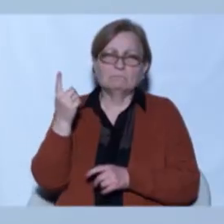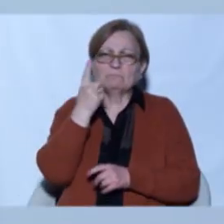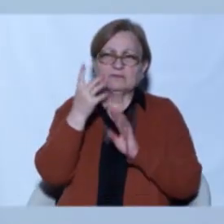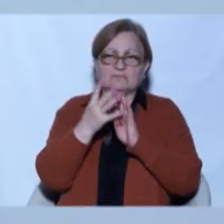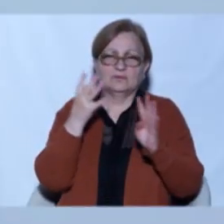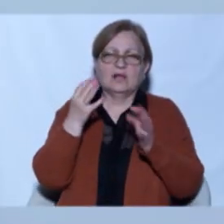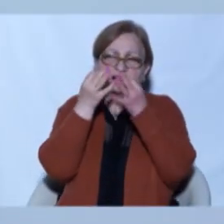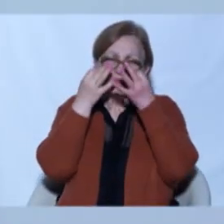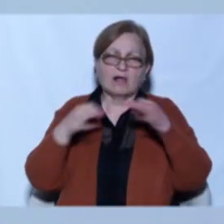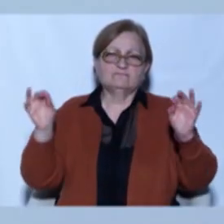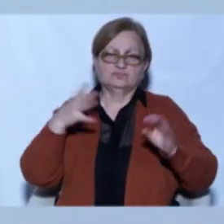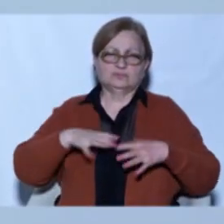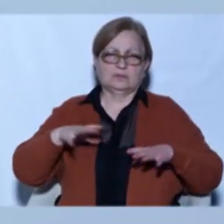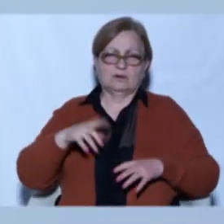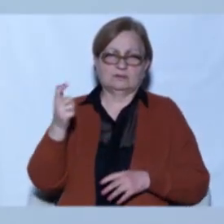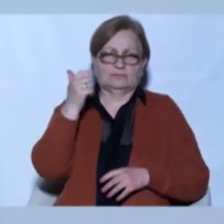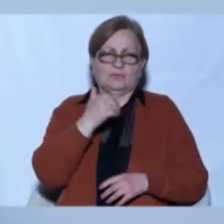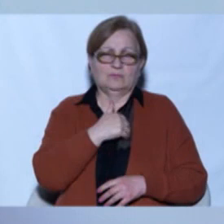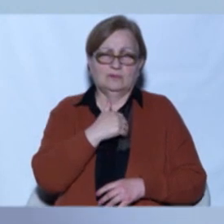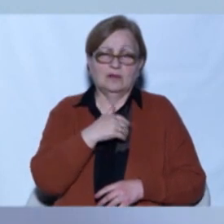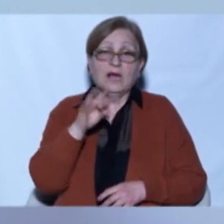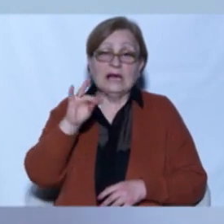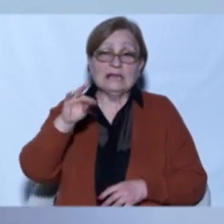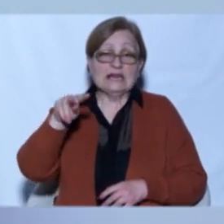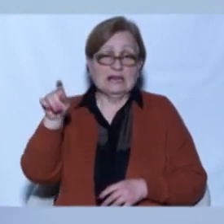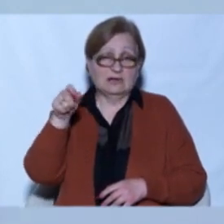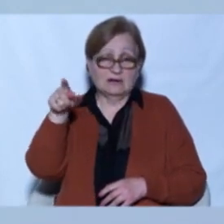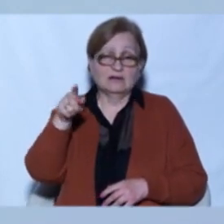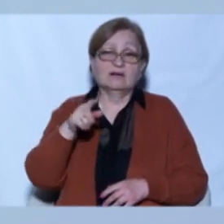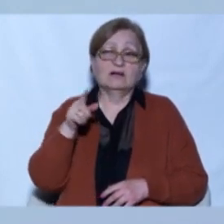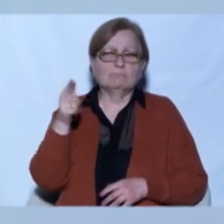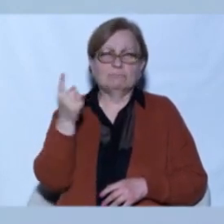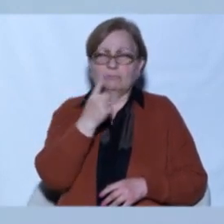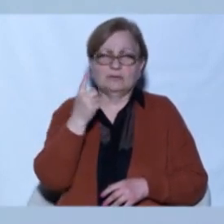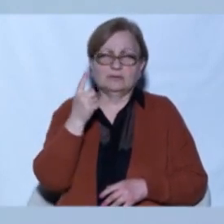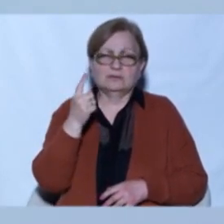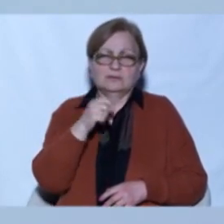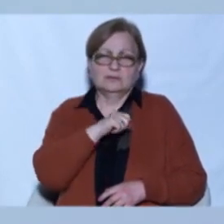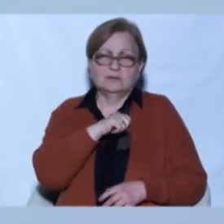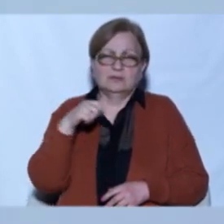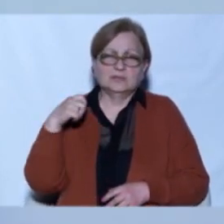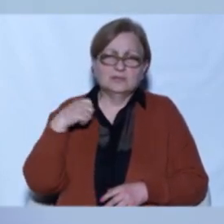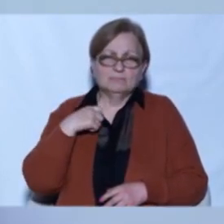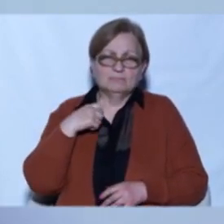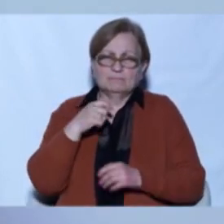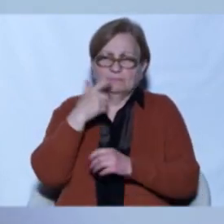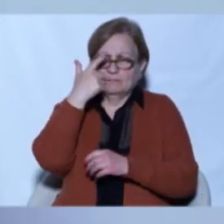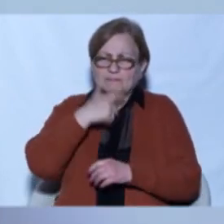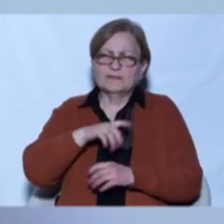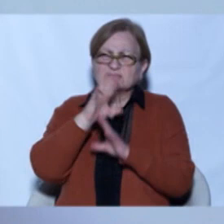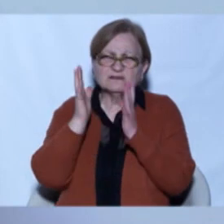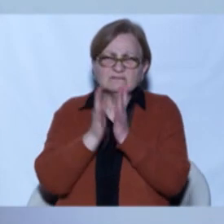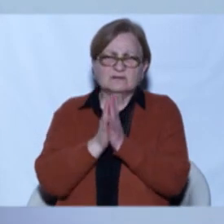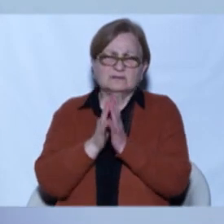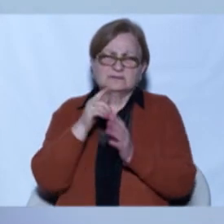თავისუფალ ქვეყანაში ცხოვრება. და ილია ჭავჭავაძე გაკვეთილის დასაწყისშიც გითხარი რომ თავისი საქმით, თავისი სიტყვით